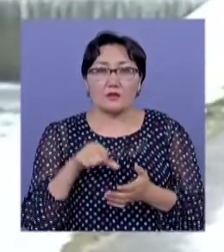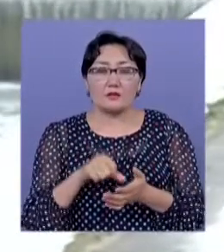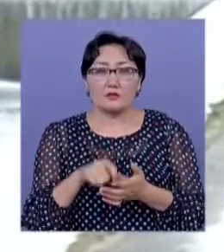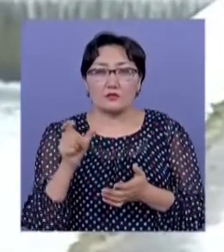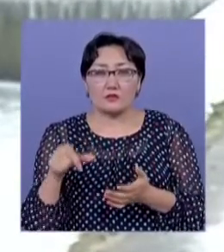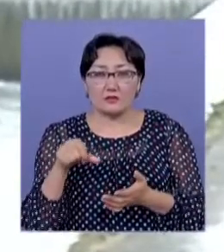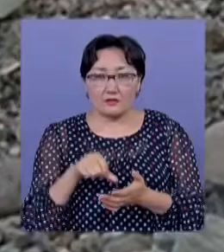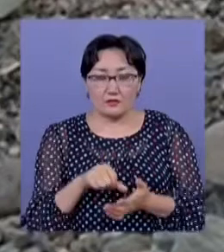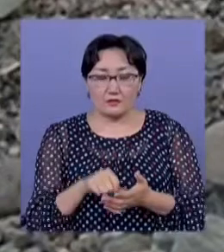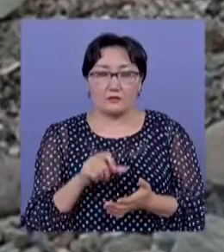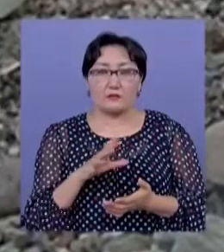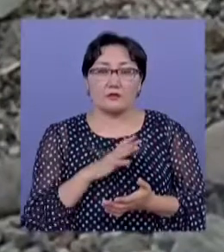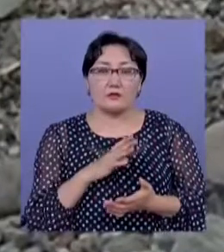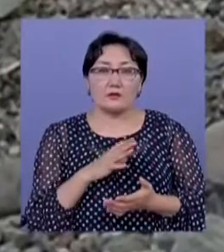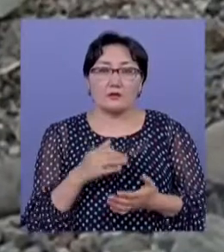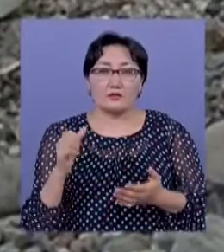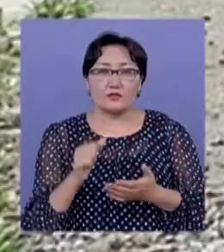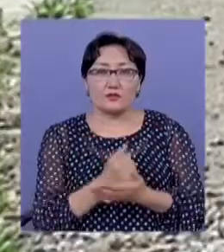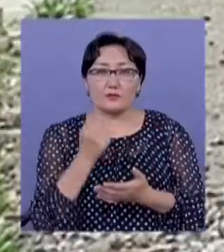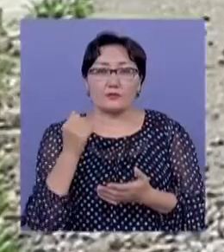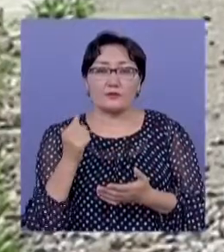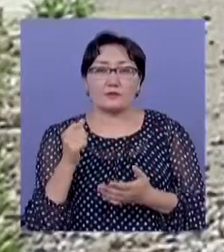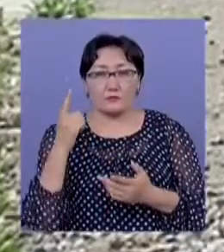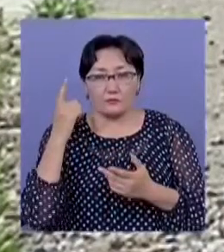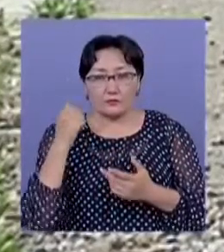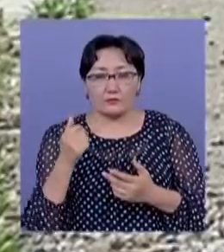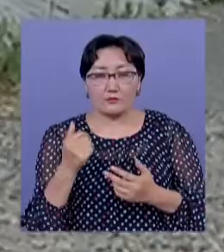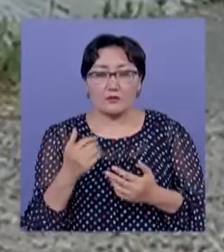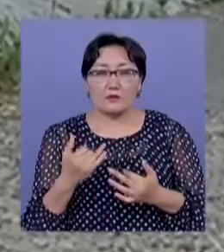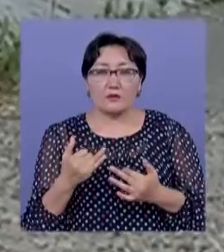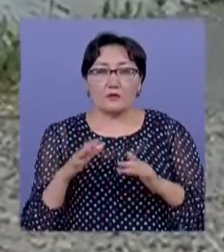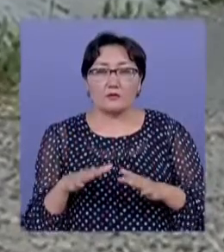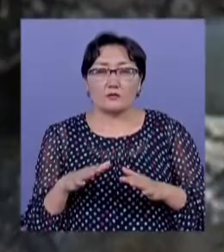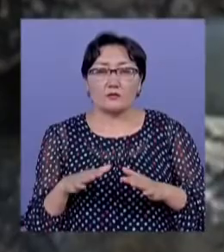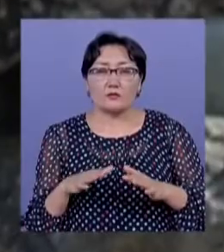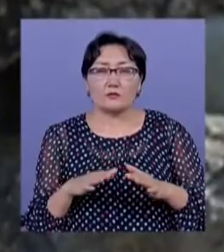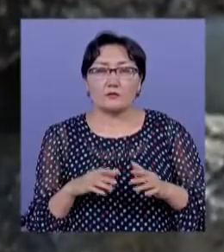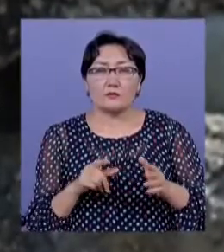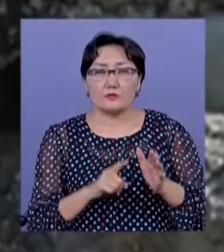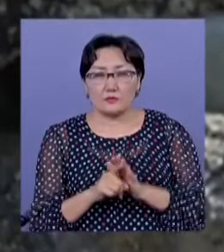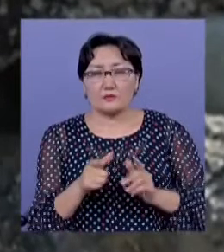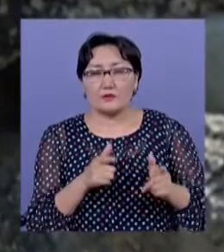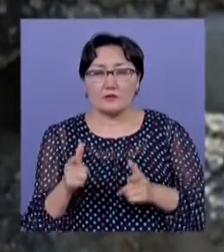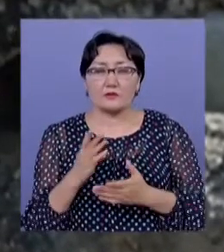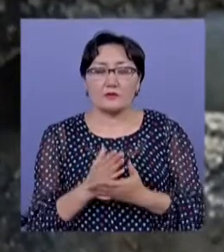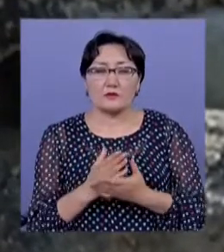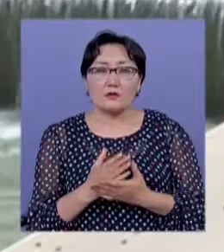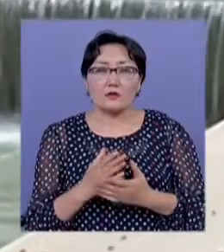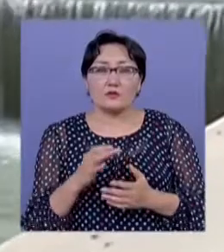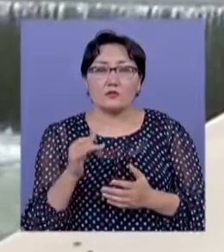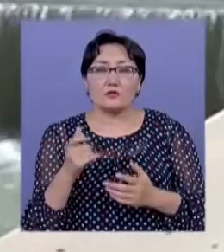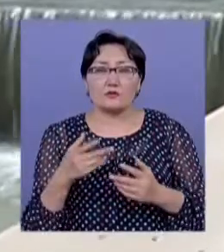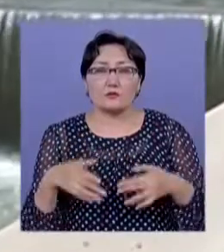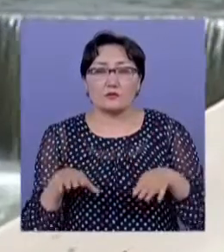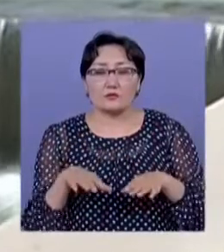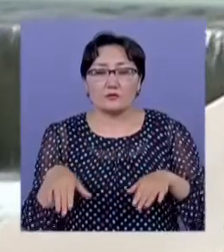қатысып, енді жеңімпаз белгілі болды, енді уже ремонтты қазіргі бастауға дайын тұрмыз. Үлкен Алматы өзенінің